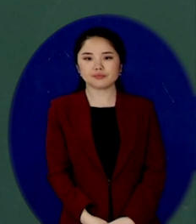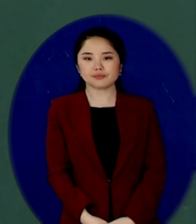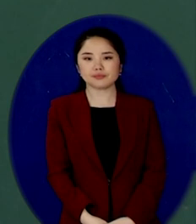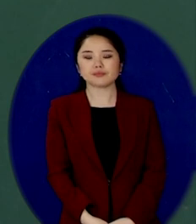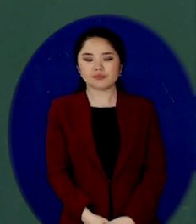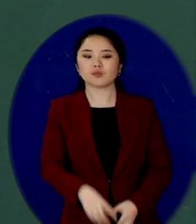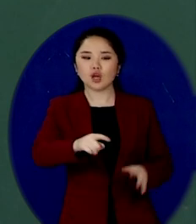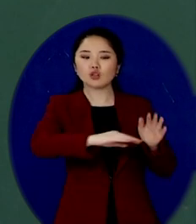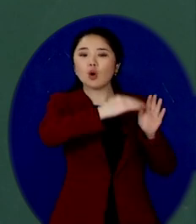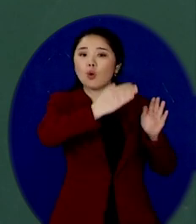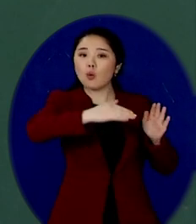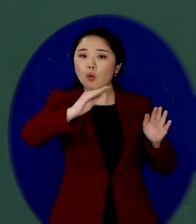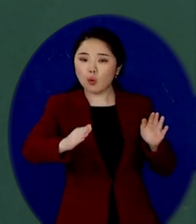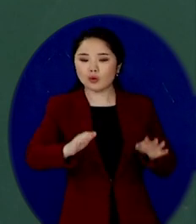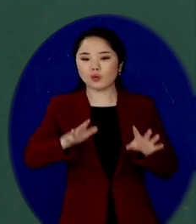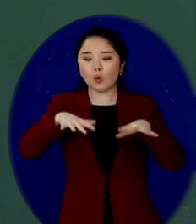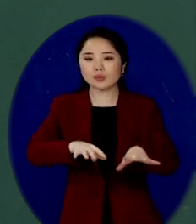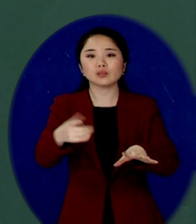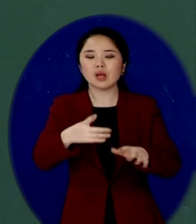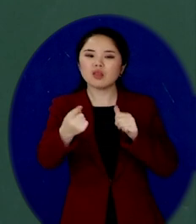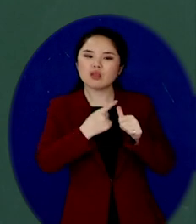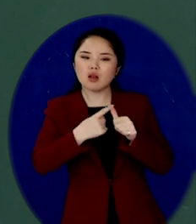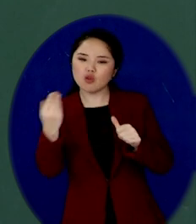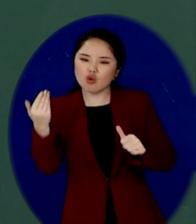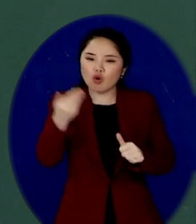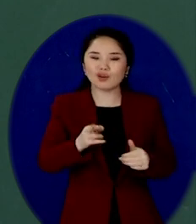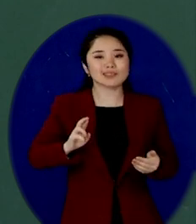Тэдгээр уул усыг яагаад тэгж нэрлсэн бэ?